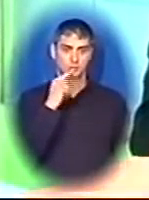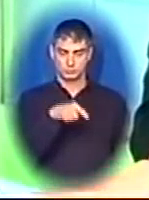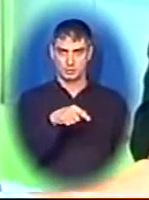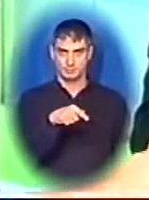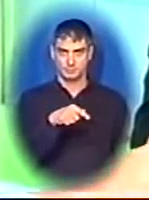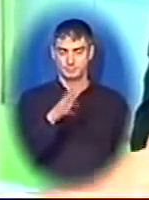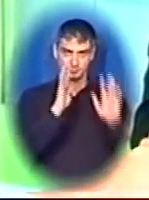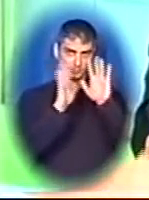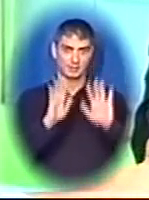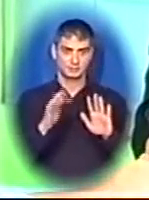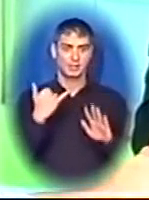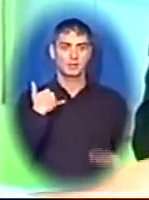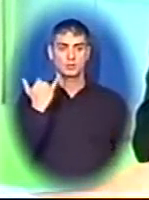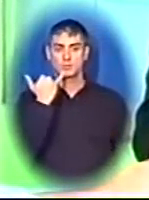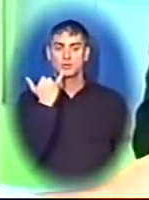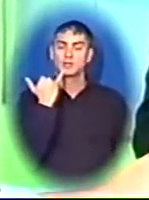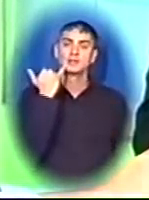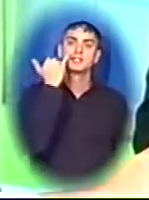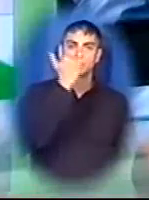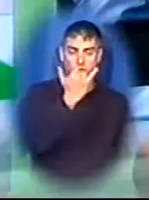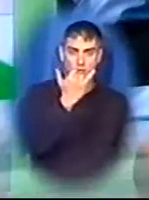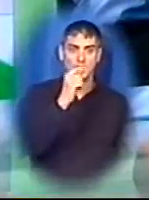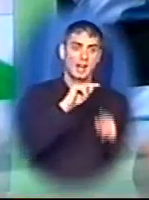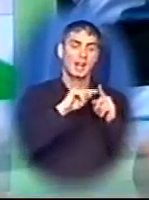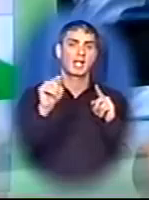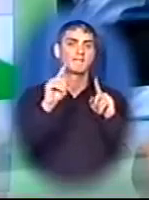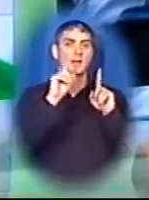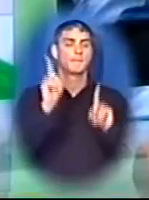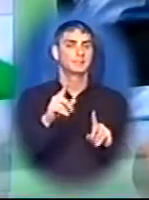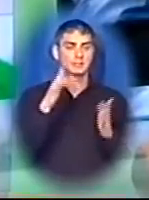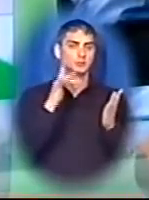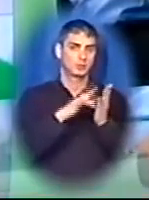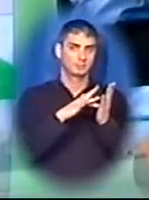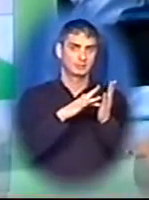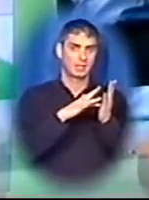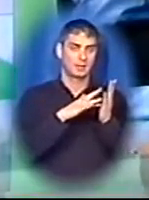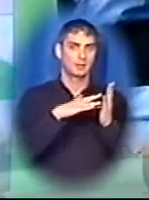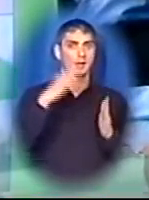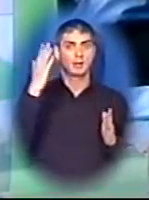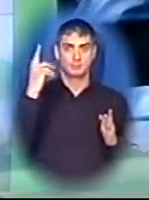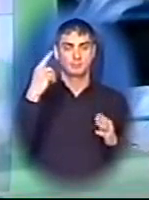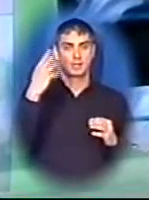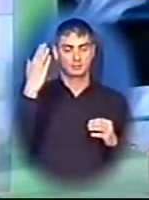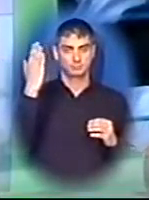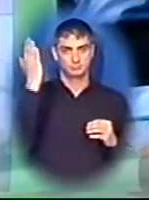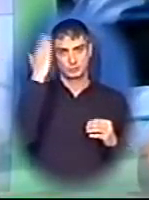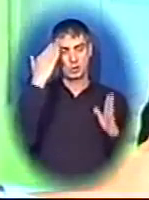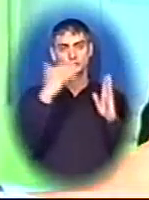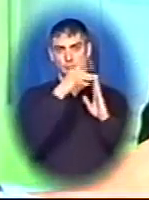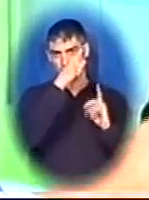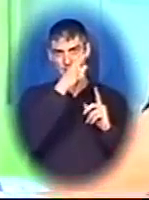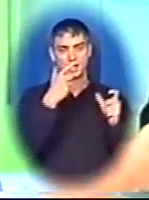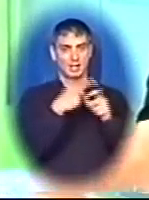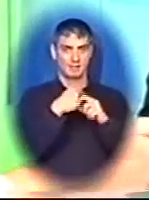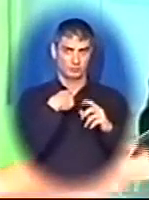בירושלים, כן, באולפן הטלוויזיה. אנחנו נרים טלפון לקו בזק שנמצא בראש פינה. איפה שנמצאת החברה שלכם? בחברת